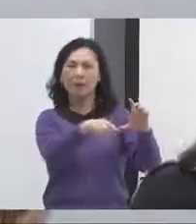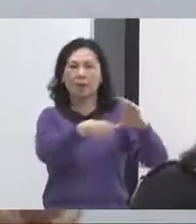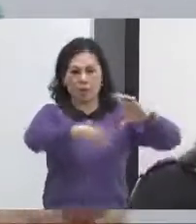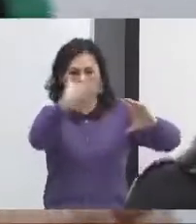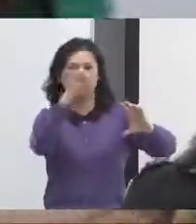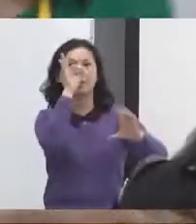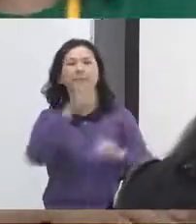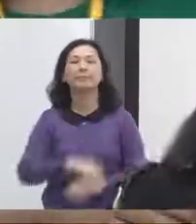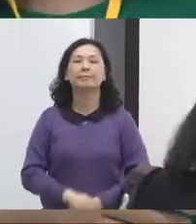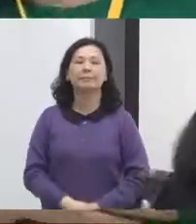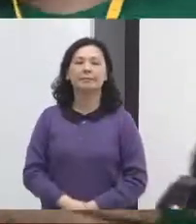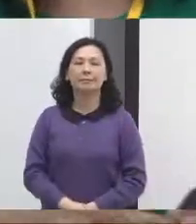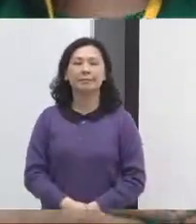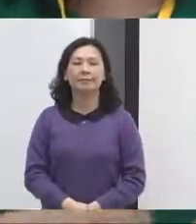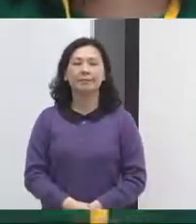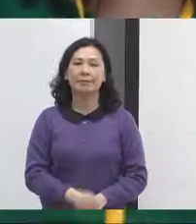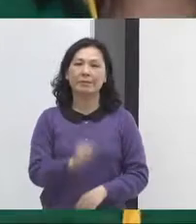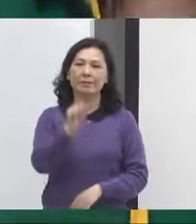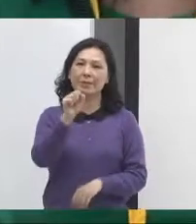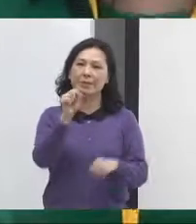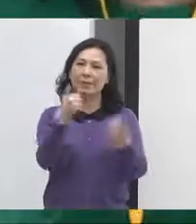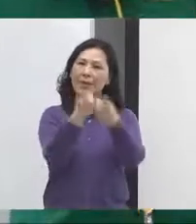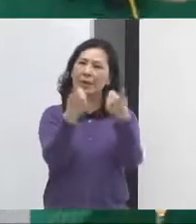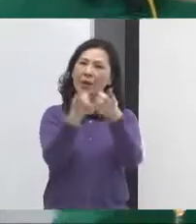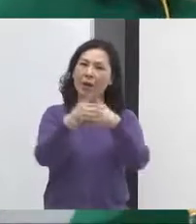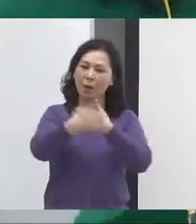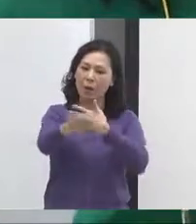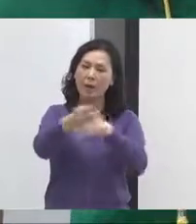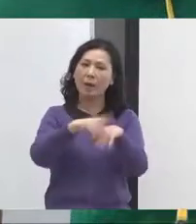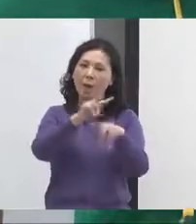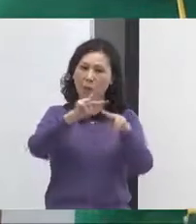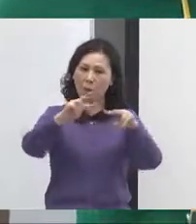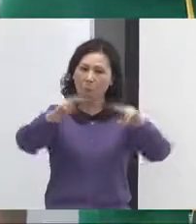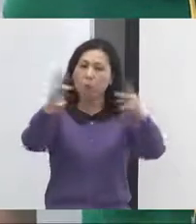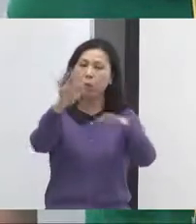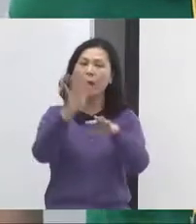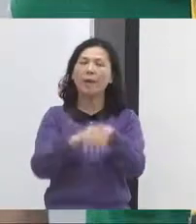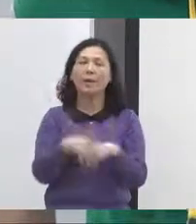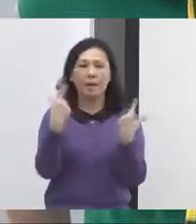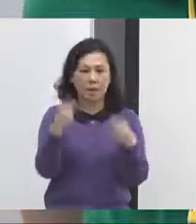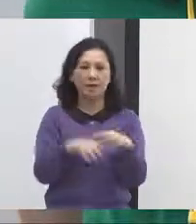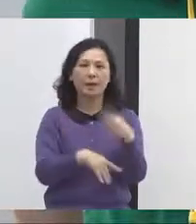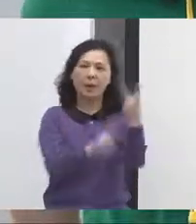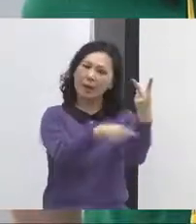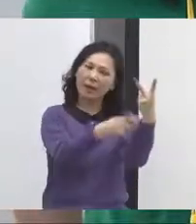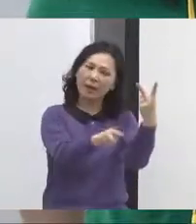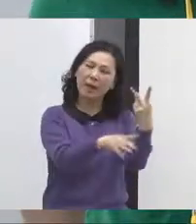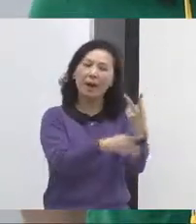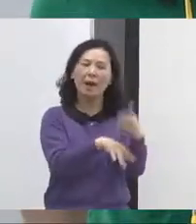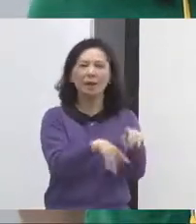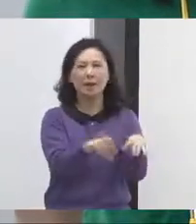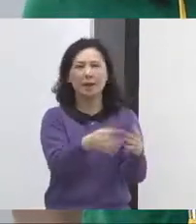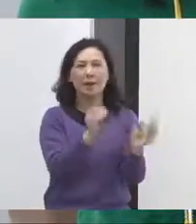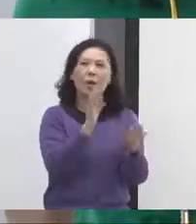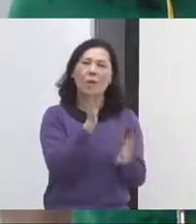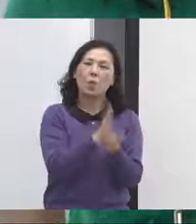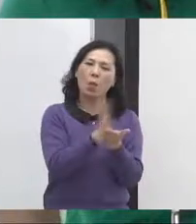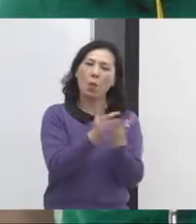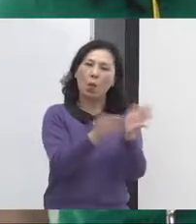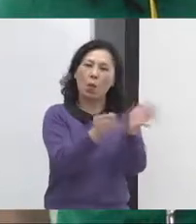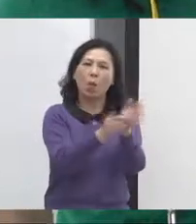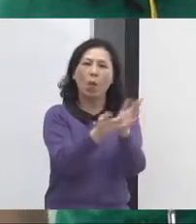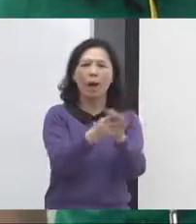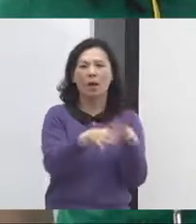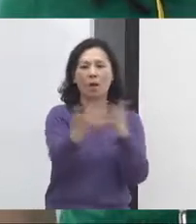我们的那个整议程有稍微有一点改变，就是本来是两位讲者讲完各自会有 QA， 那因为他们的题目非常